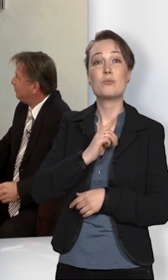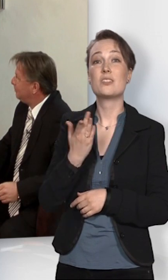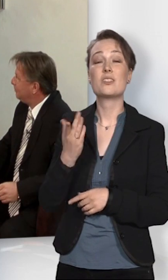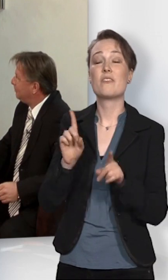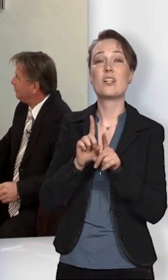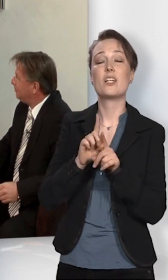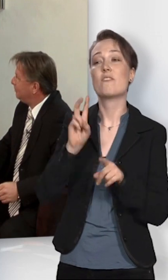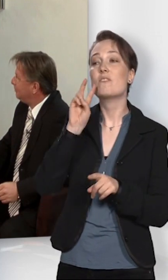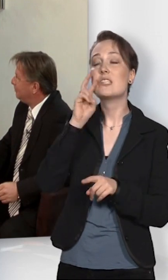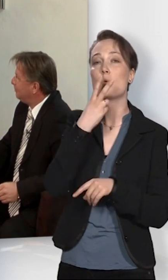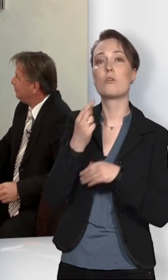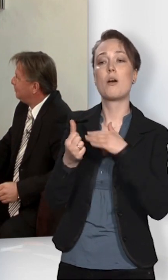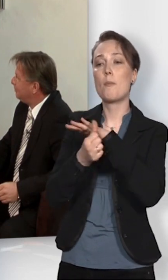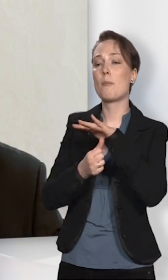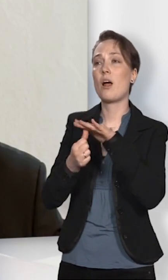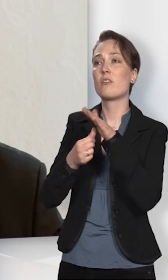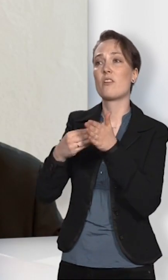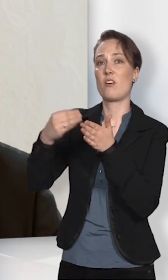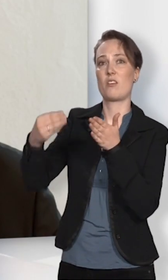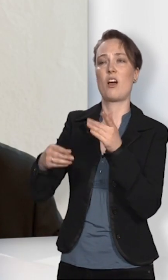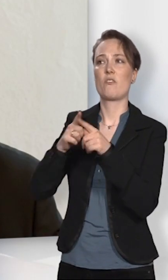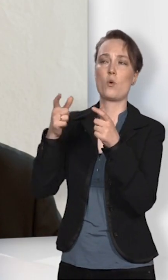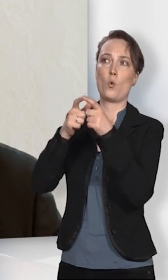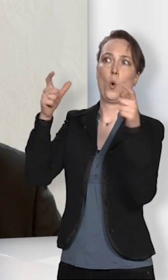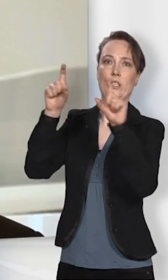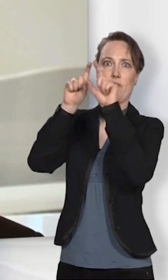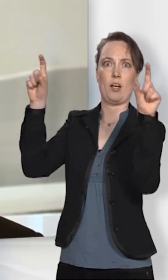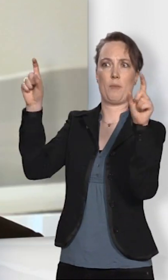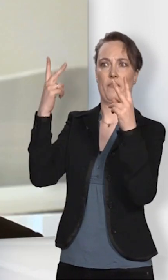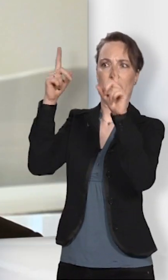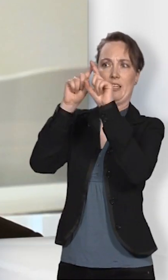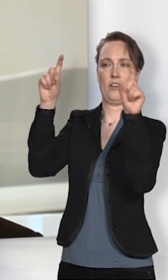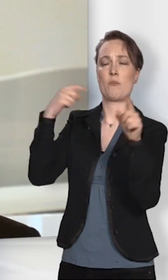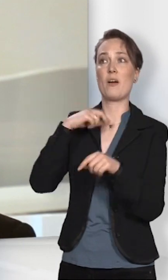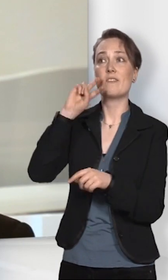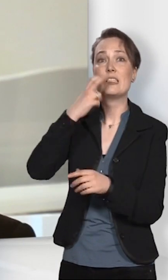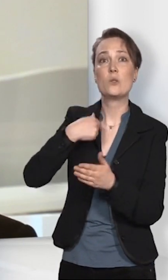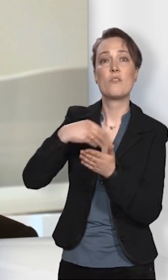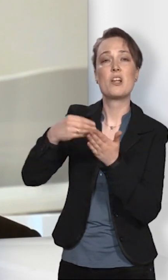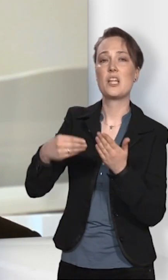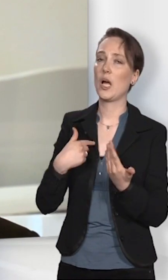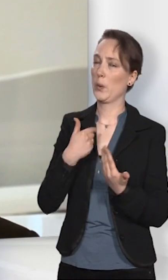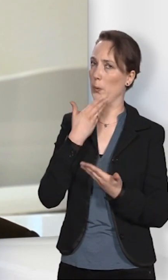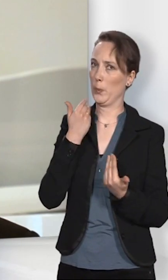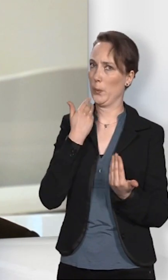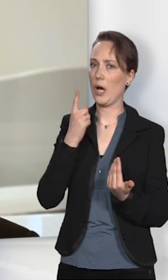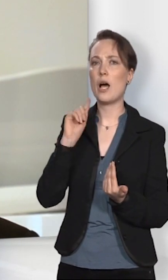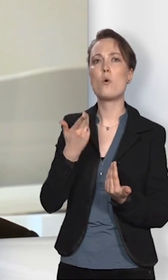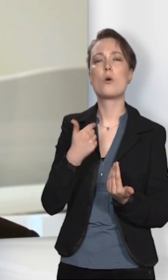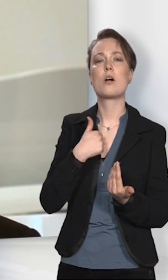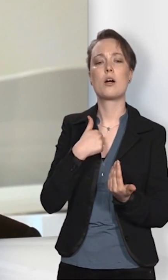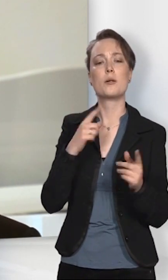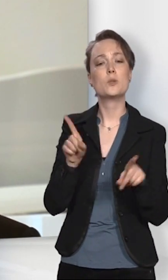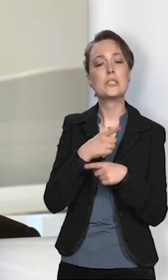einen Plattenvertrag bei irgendeinem Major Company zu bekommen. Ich habe noch nie denen irgendein Demo von meiner Musik